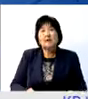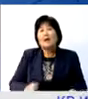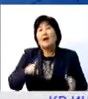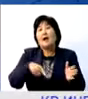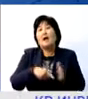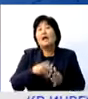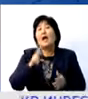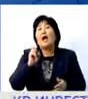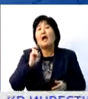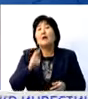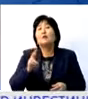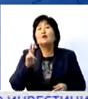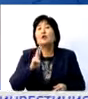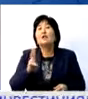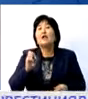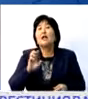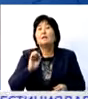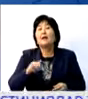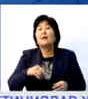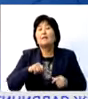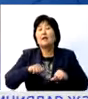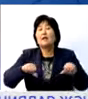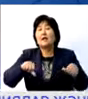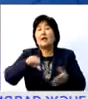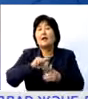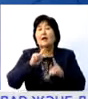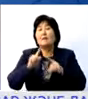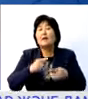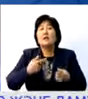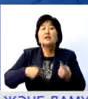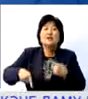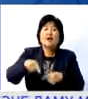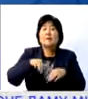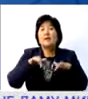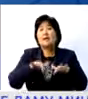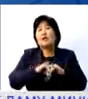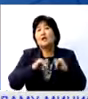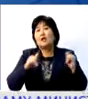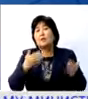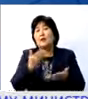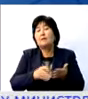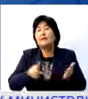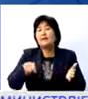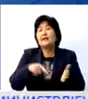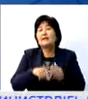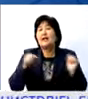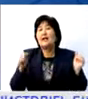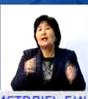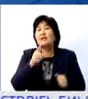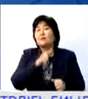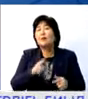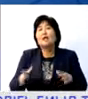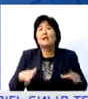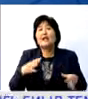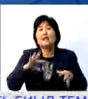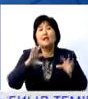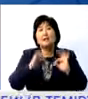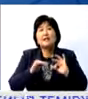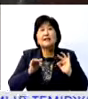қала әкімі Нұрлыбек Нәлібаевтың төрағалығымен болған аппарат мәжілісінде жаппай кәсіпкерлікті дамыту мәселелері мен шаһардың қыс маусымына дайындығы